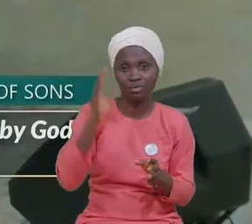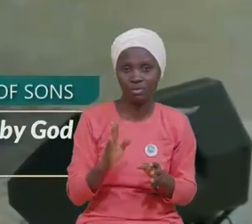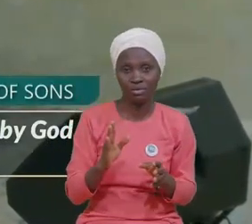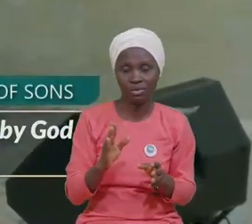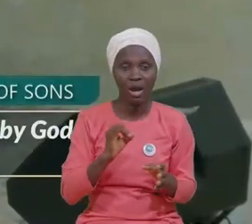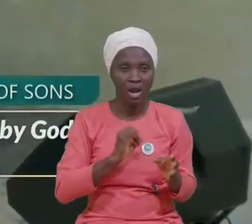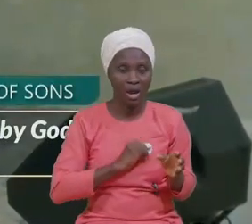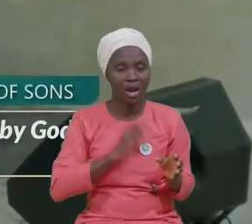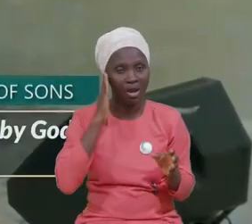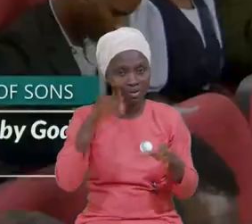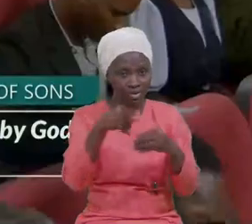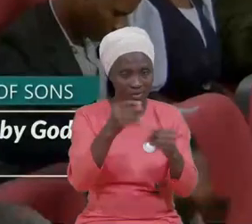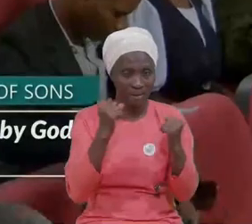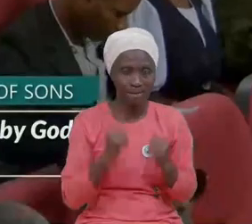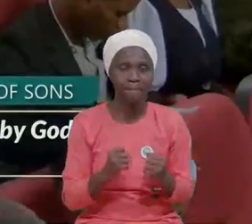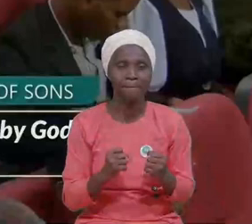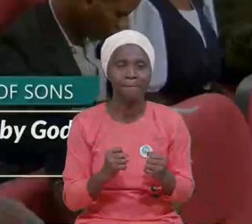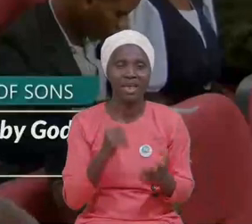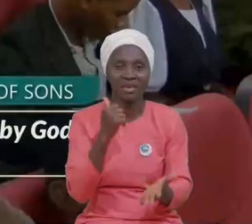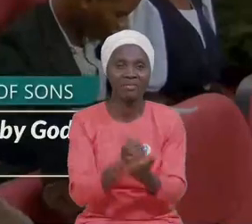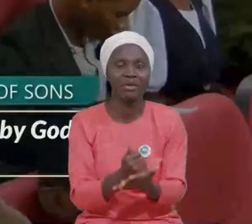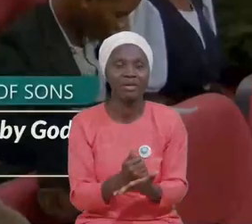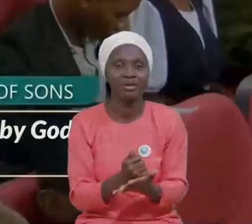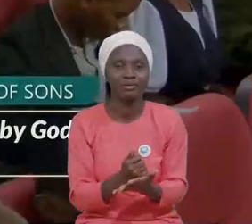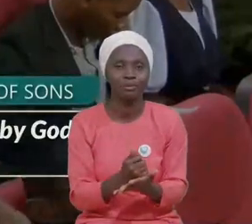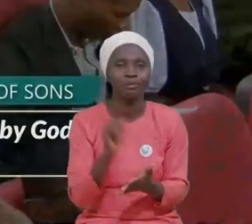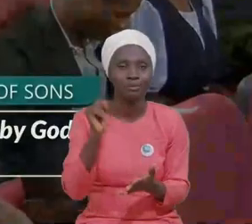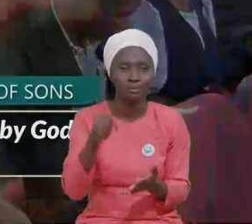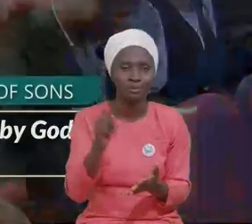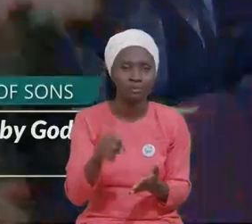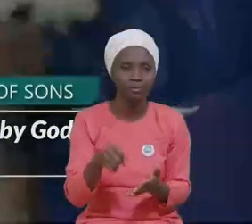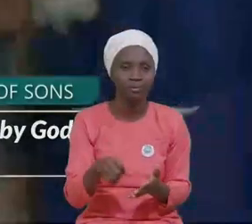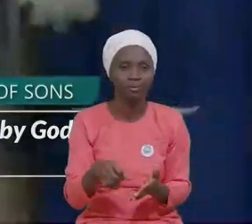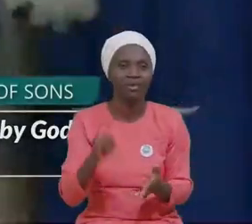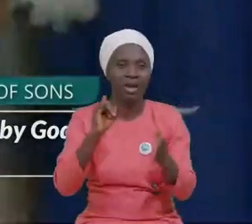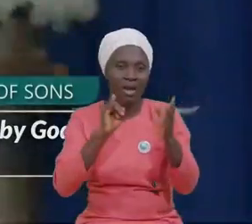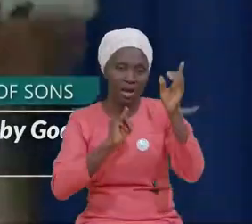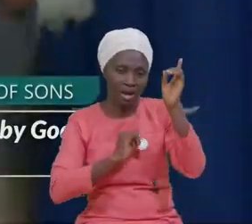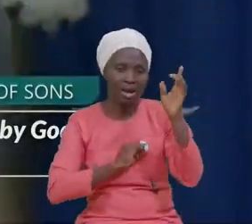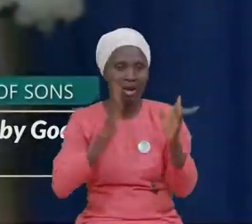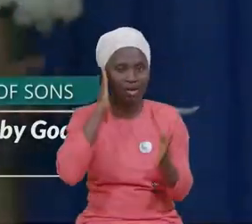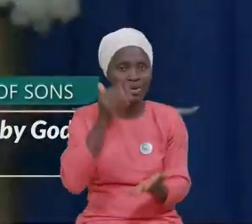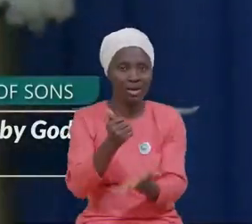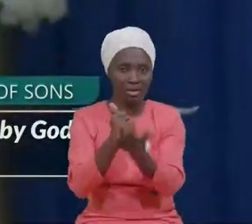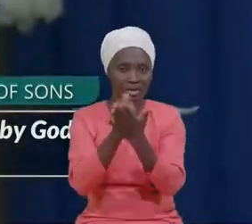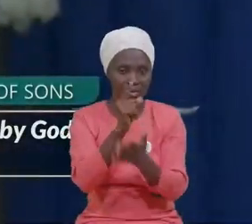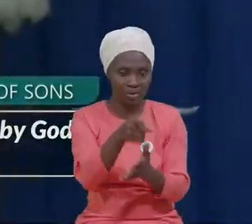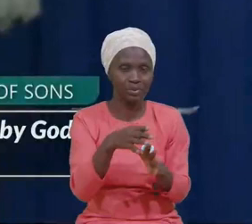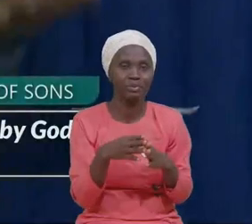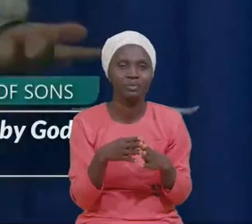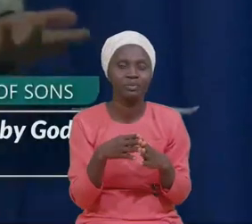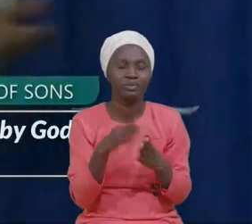fortifie. Amen, non? Je viens à ton secours.